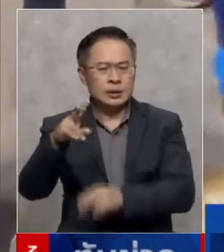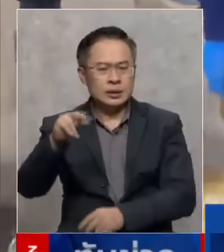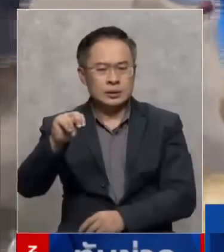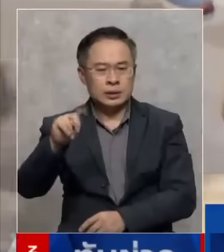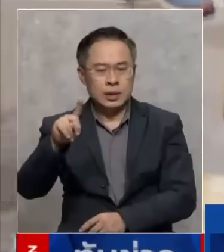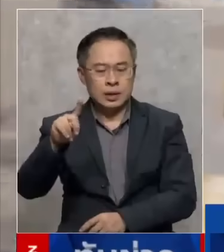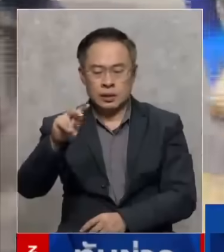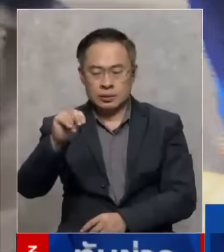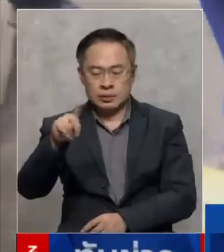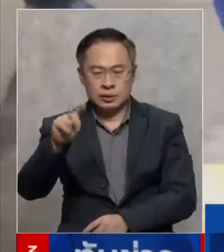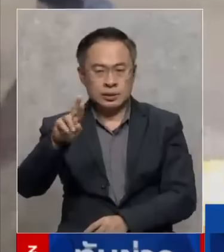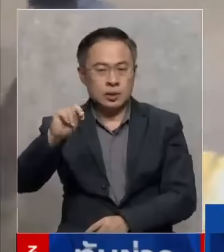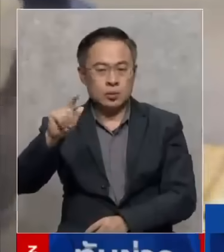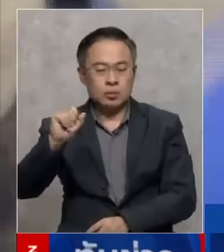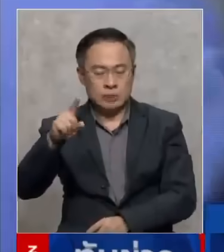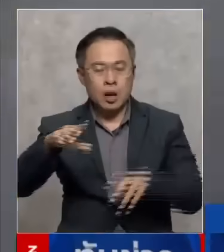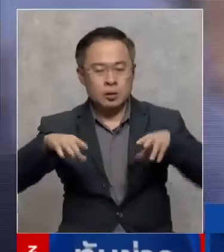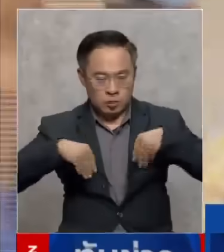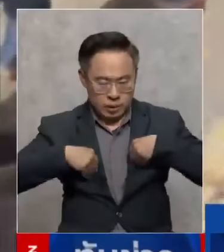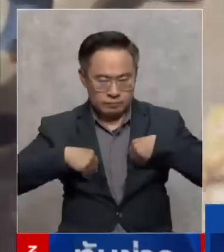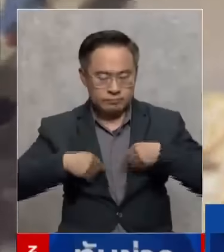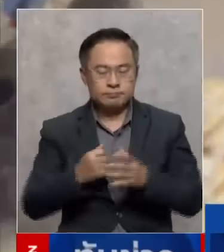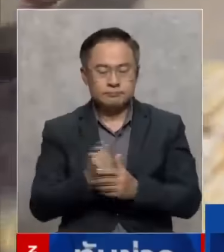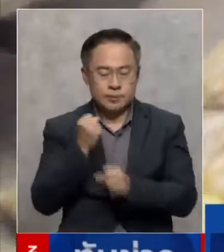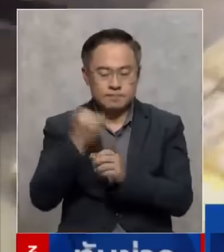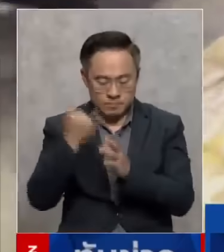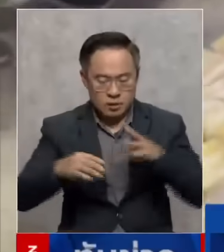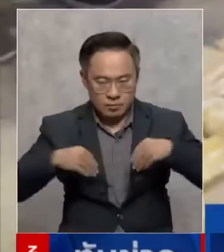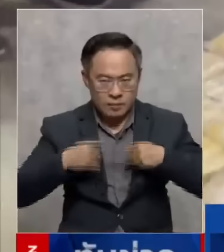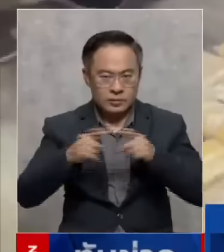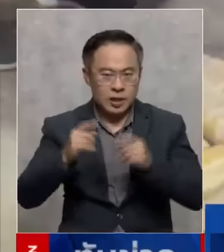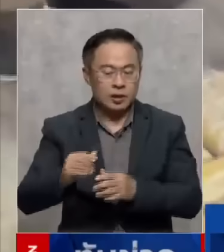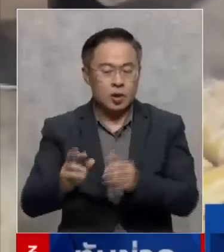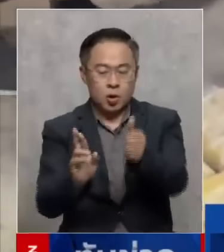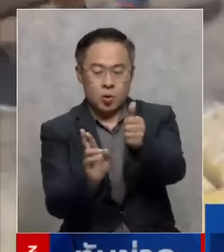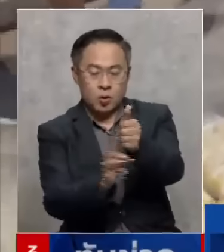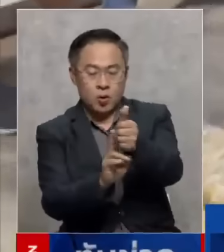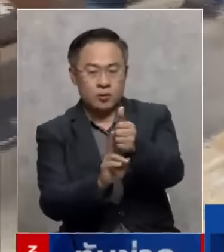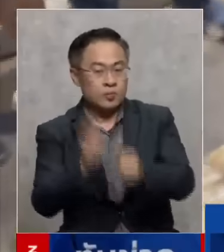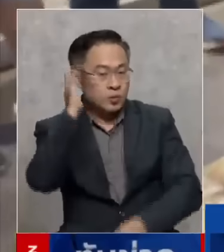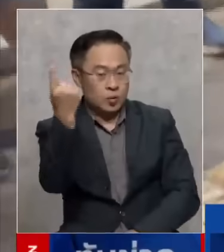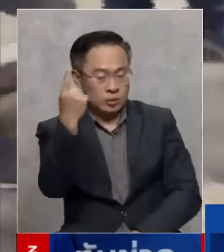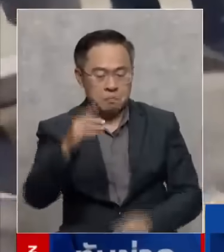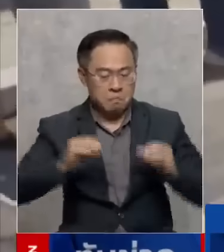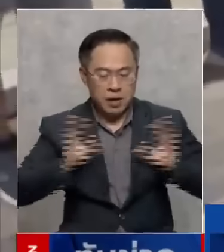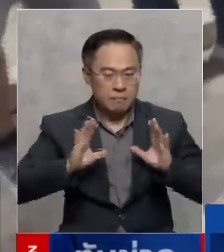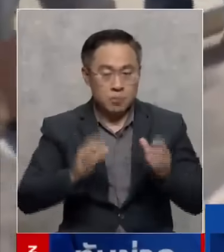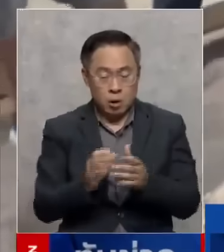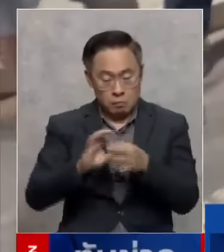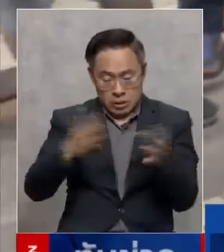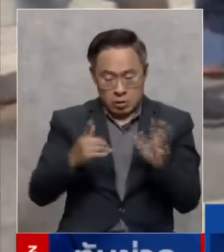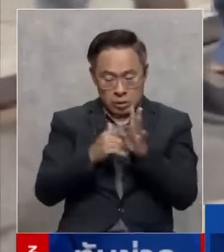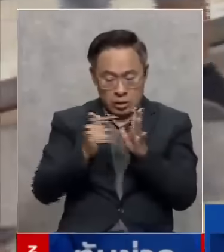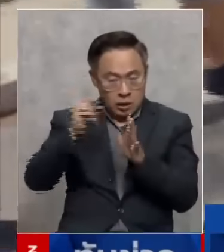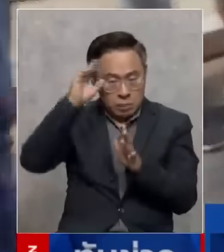รองประธานสภาอบตแห่งหนึ่งในอำเภอท่าอุเทนที่นครพนมไม่ได้เกี่ยวข้องกับยาบ้าทั้งหมดแต่ตำรวจไม่เชื่อค่ะ